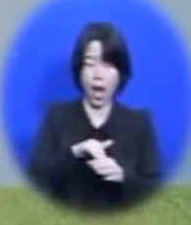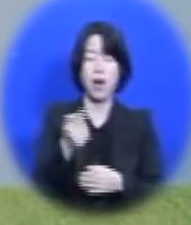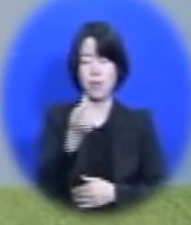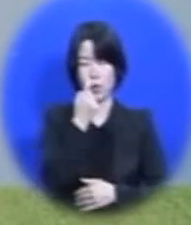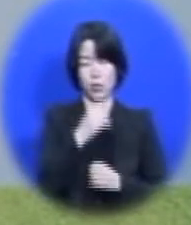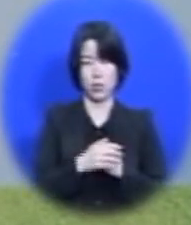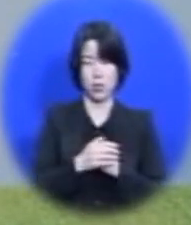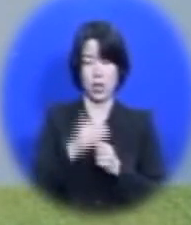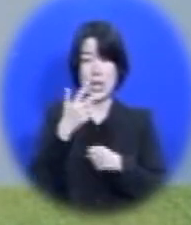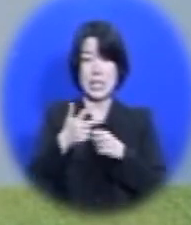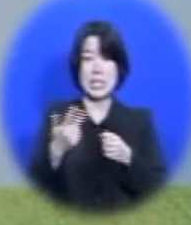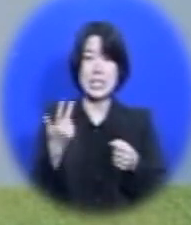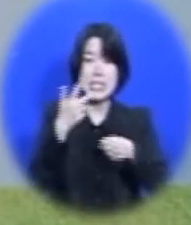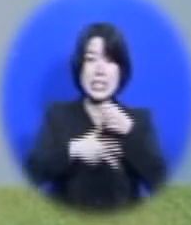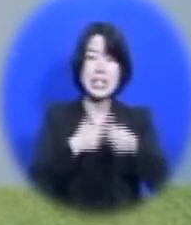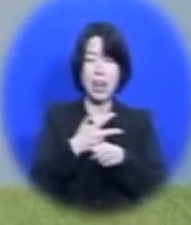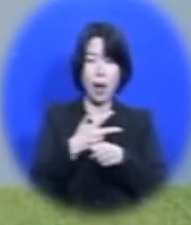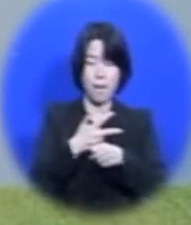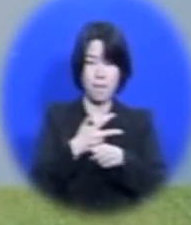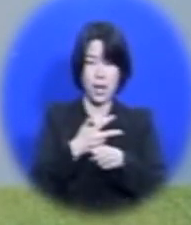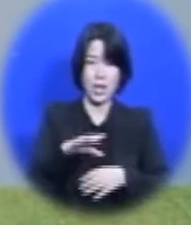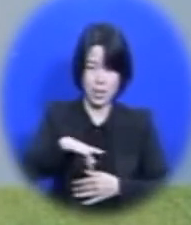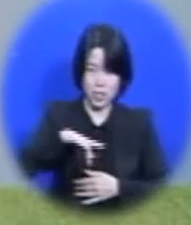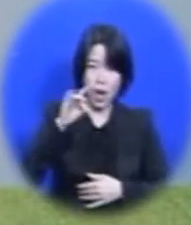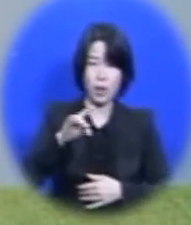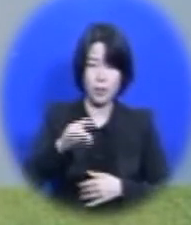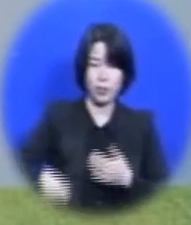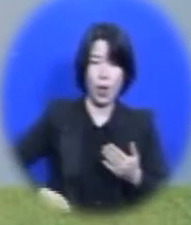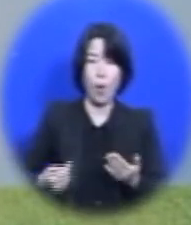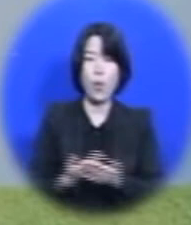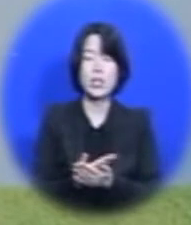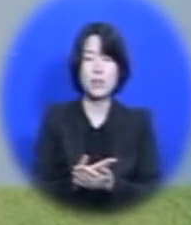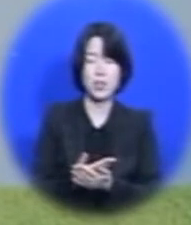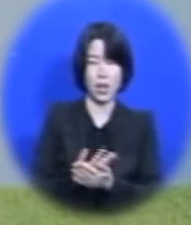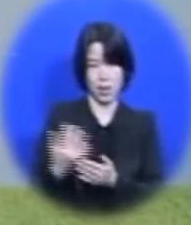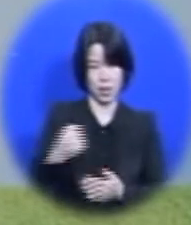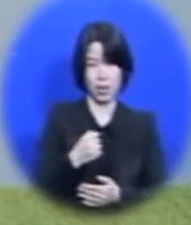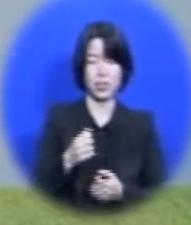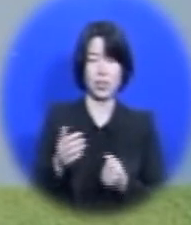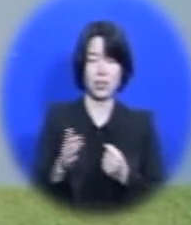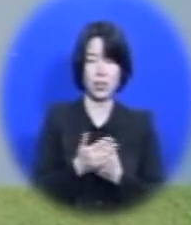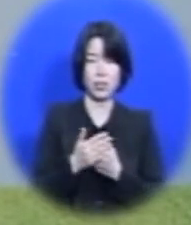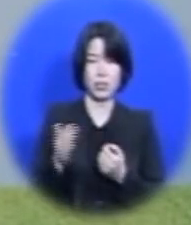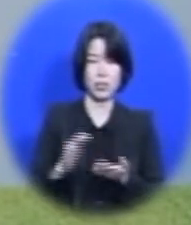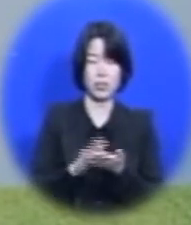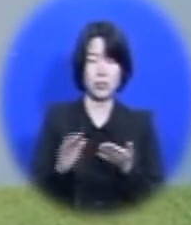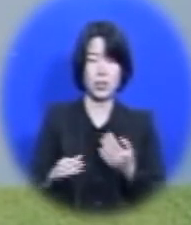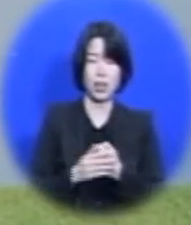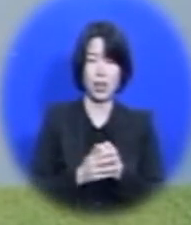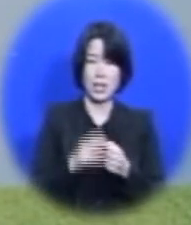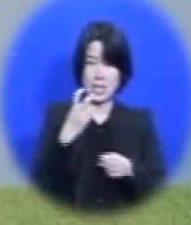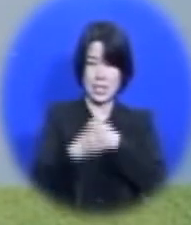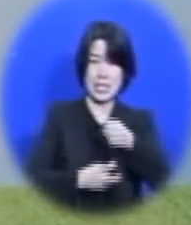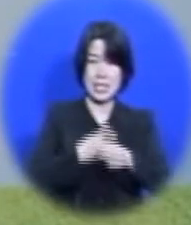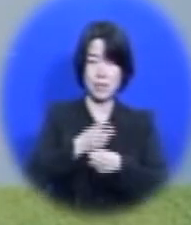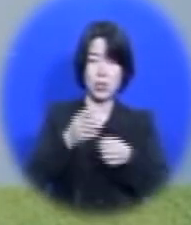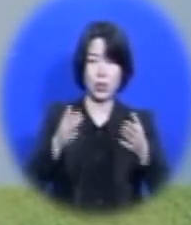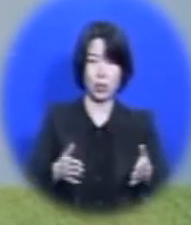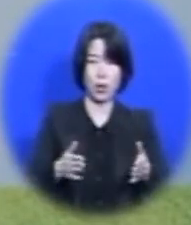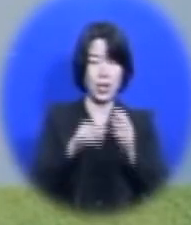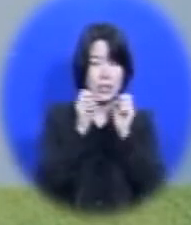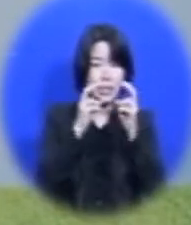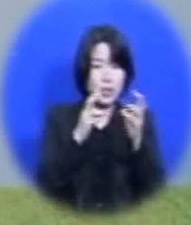그리고 7년 만에 첫 번째 회심자를 얻었습니다. 20년 동안 아도니람 저드슨